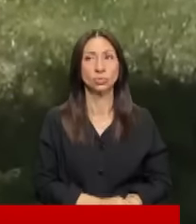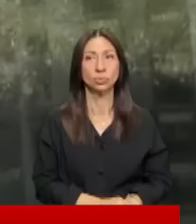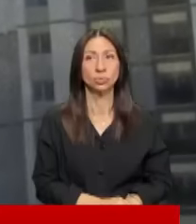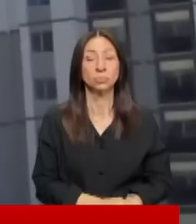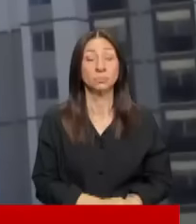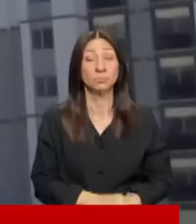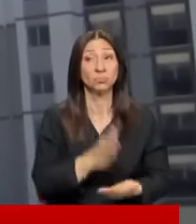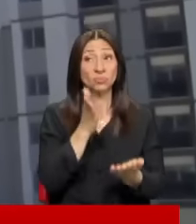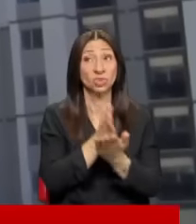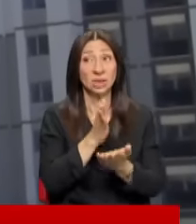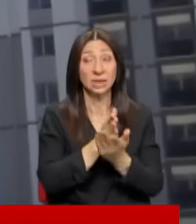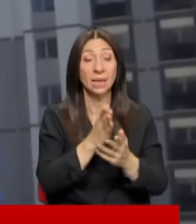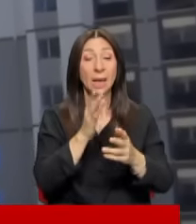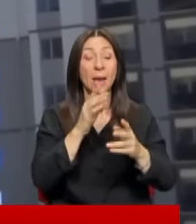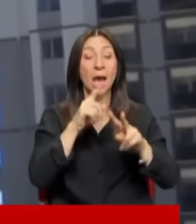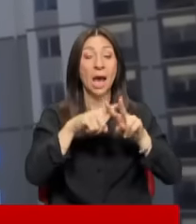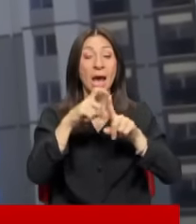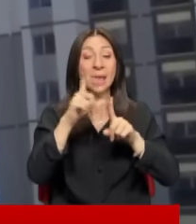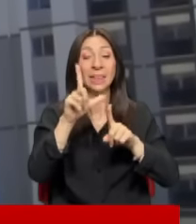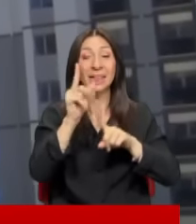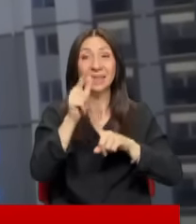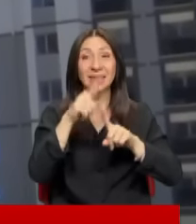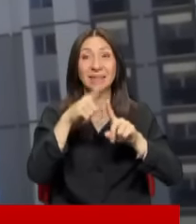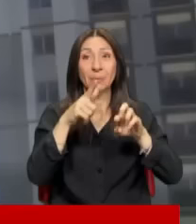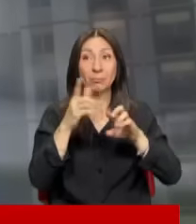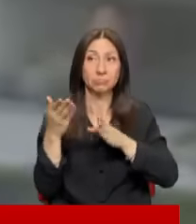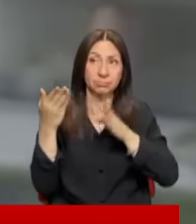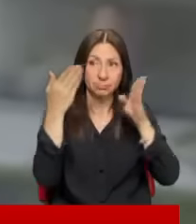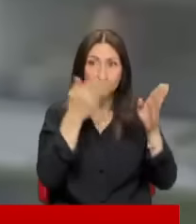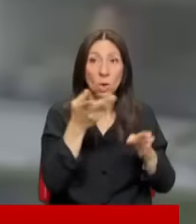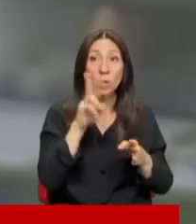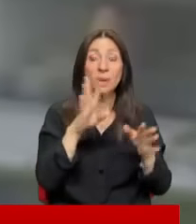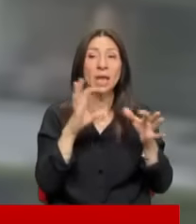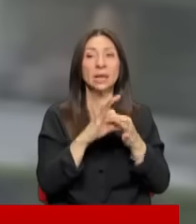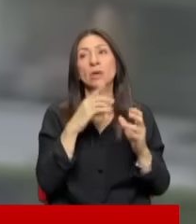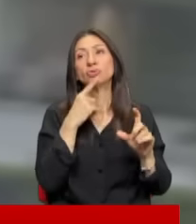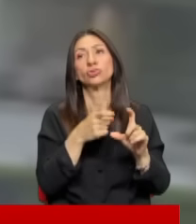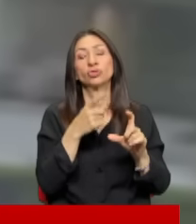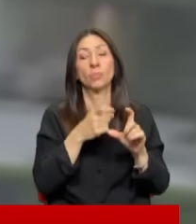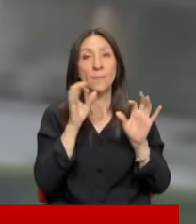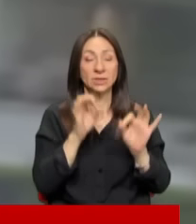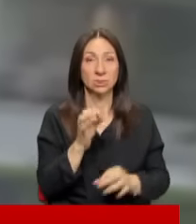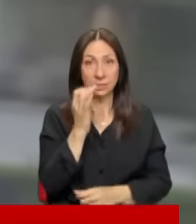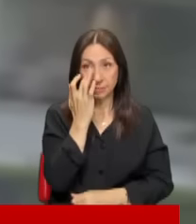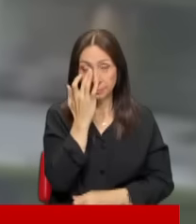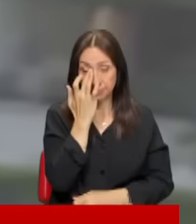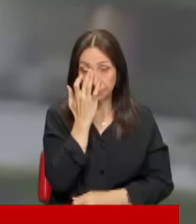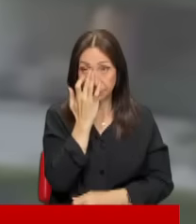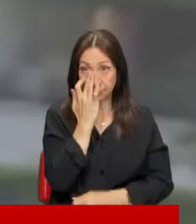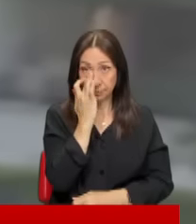karşılaştılar. Cenazesi adli tıp kurumuna kaldırılan kadının ölümüyle ilgili soruşturma başlatıldı.